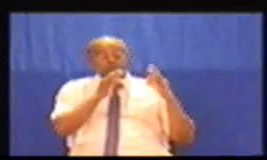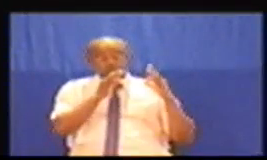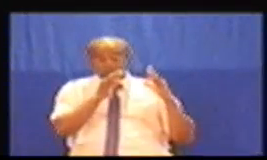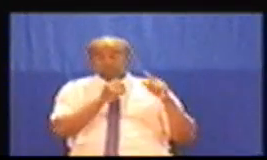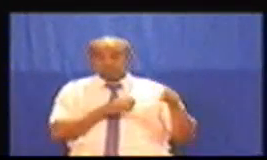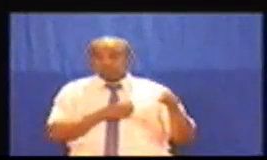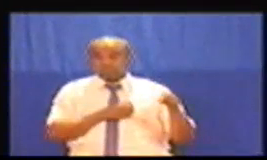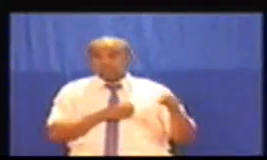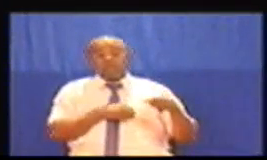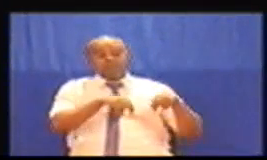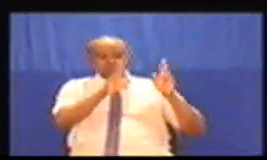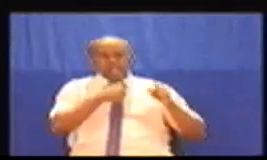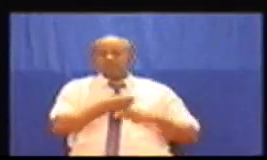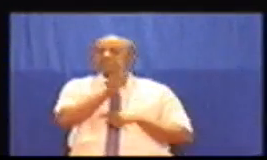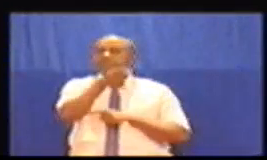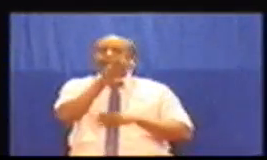Mahakama zimejengwa,